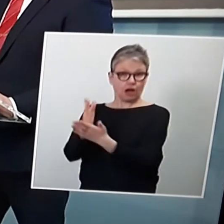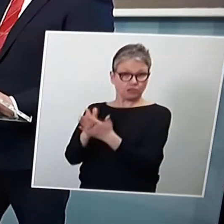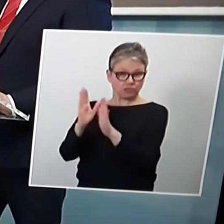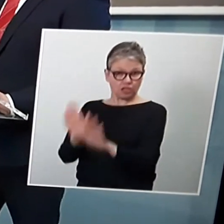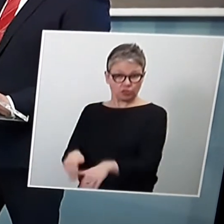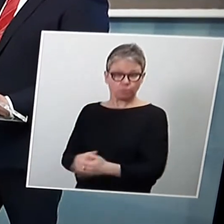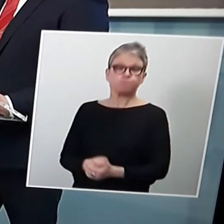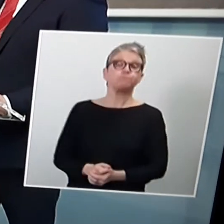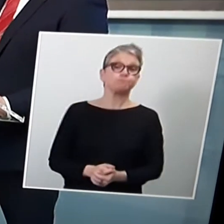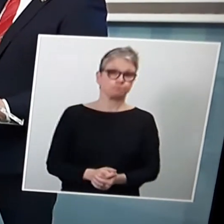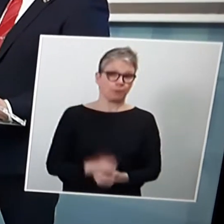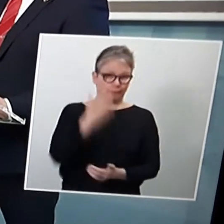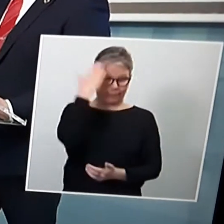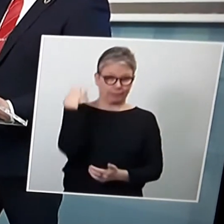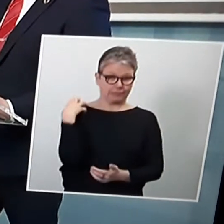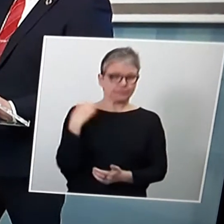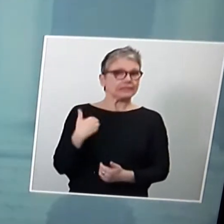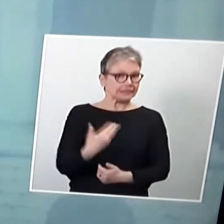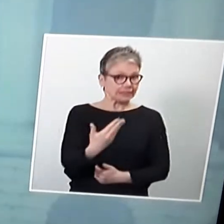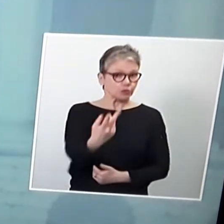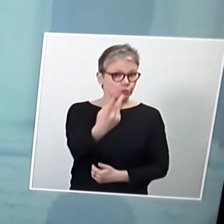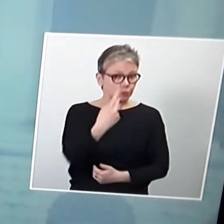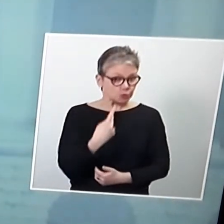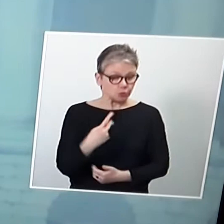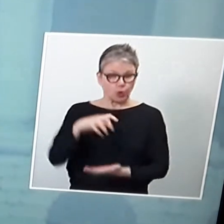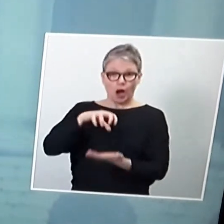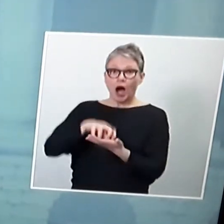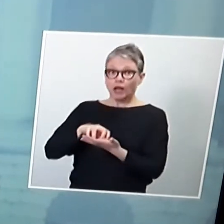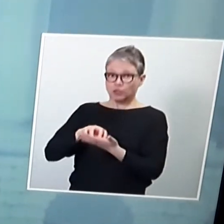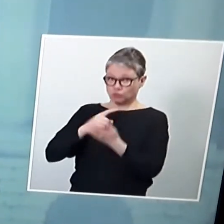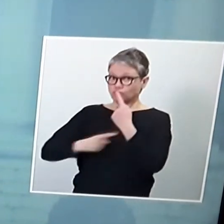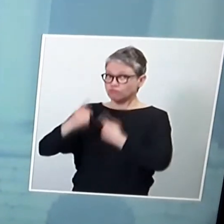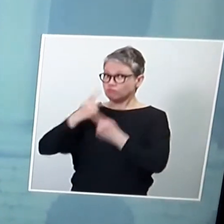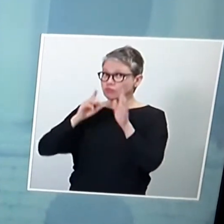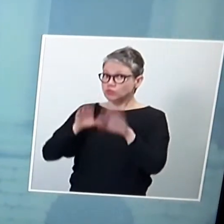tästä kysymyksestä. Hallitus keskusteli myös tästä